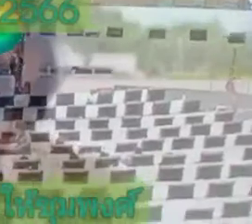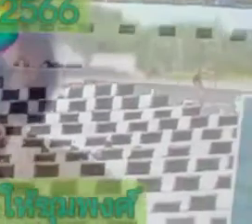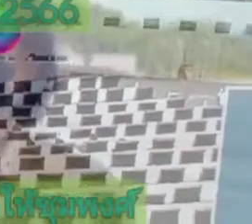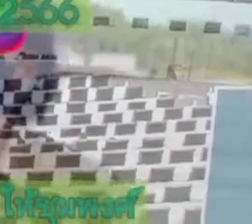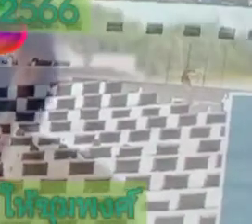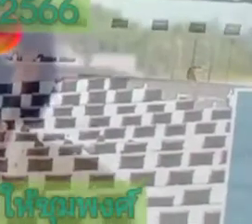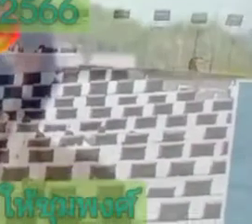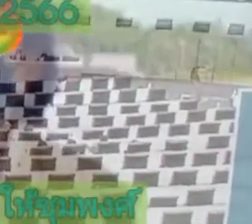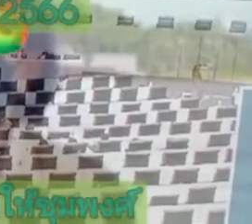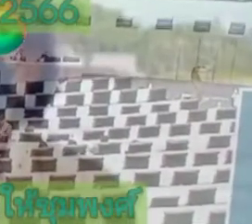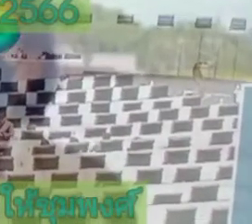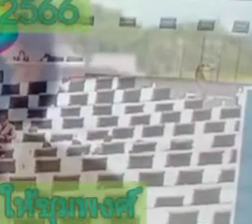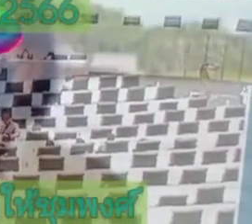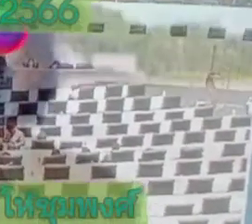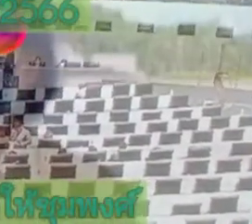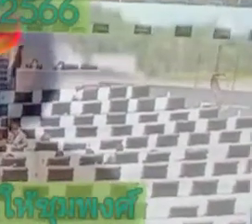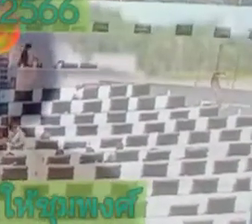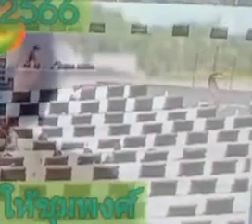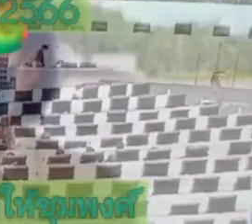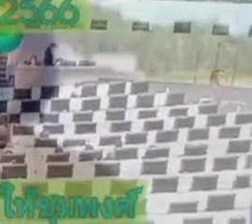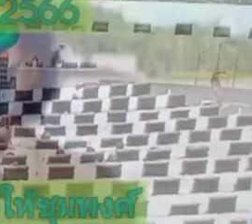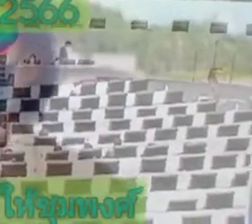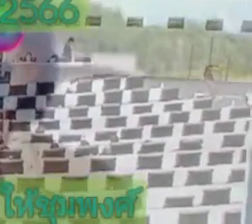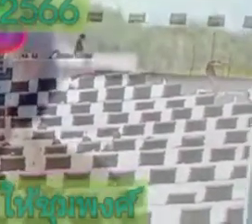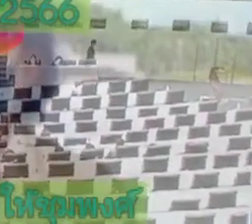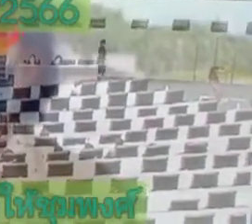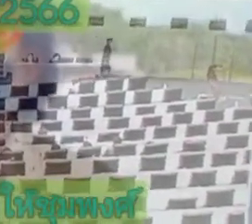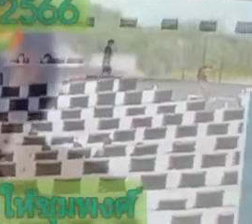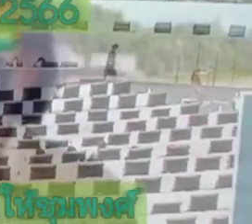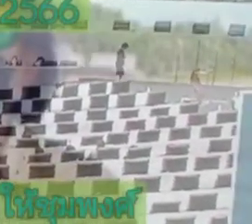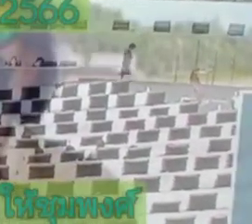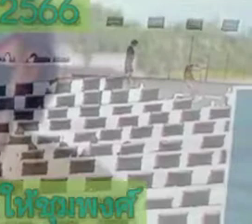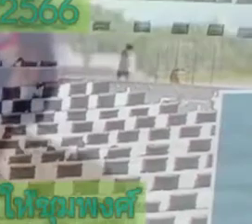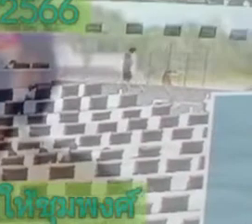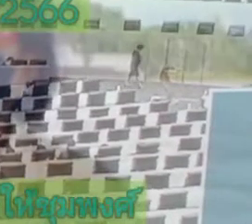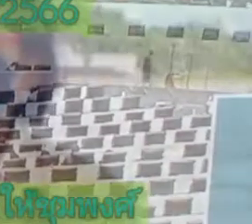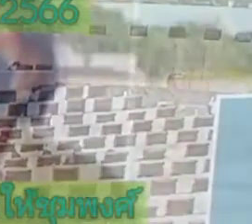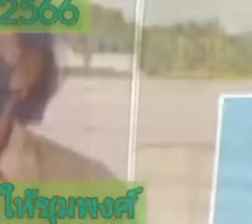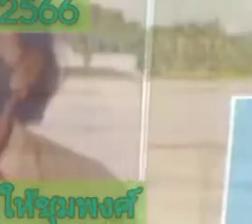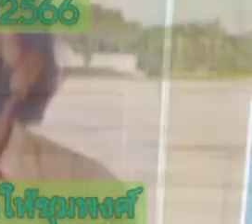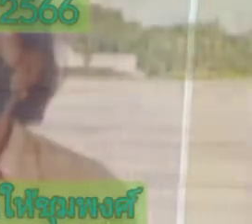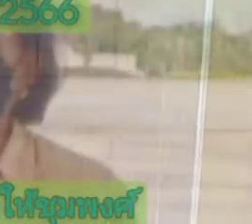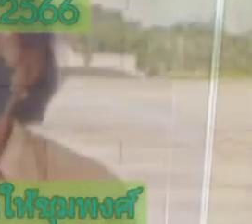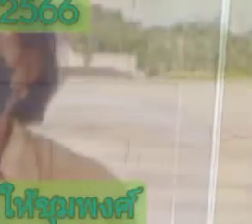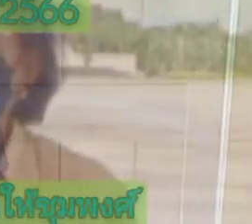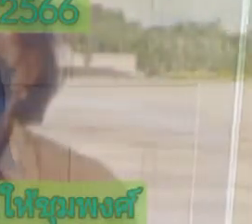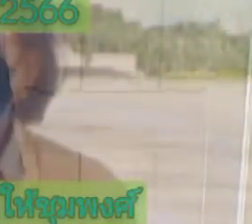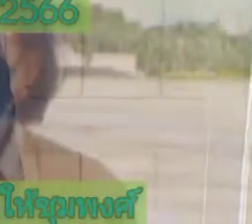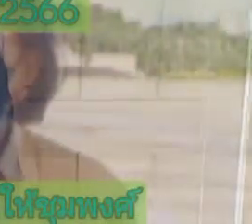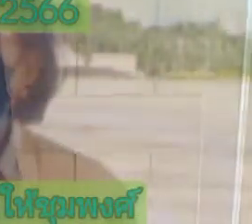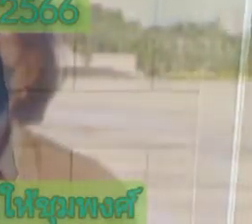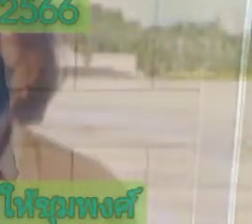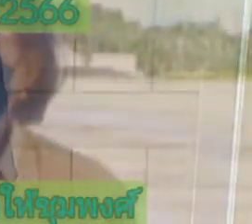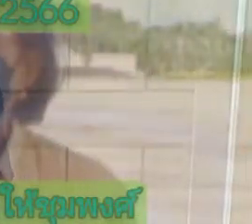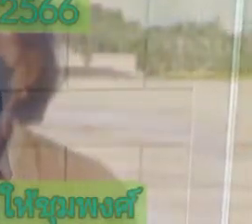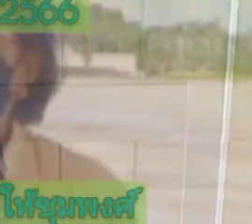ครับทั้งเมื่อวานนี้เมื่อคืนนี้แล้วก็เมื่อเช้านี้นะครับผมก็ขอบคุณในคำอภิปรายของท่านประธานสภาทั้งหลายผมเข้าใจดี